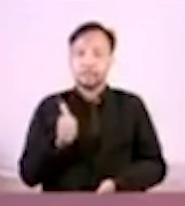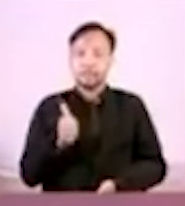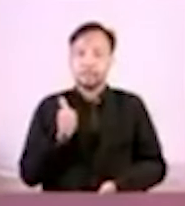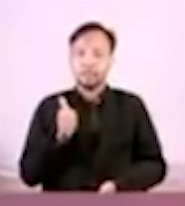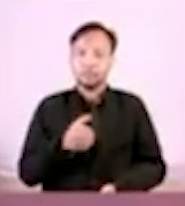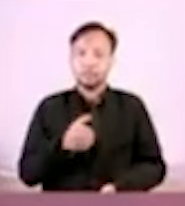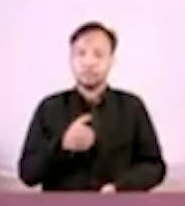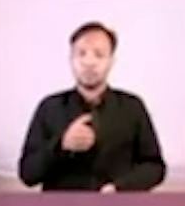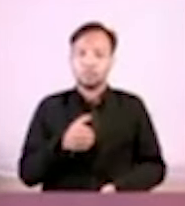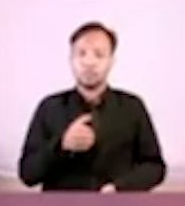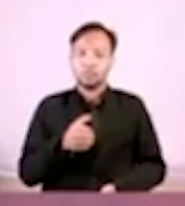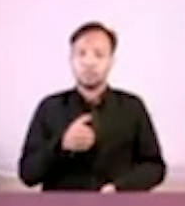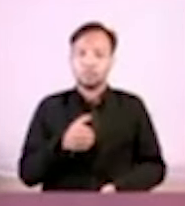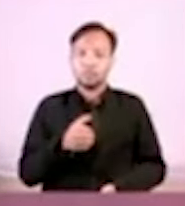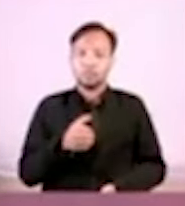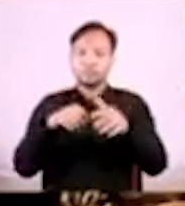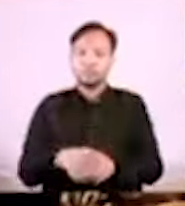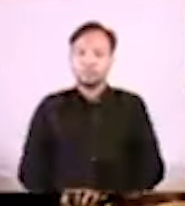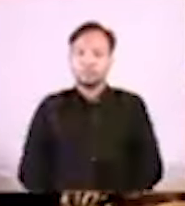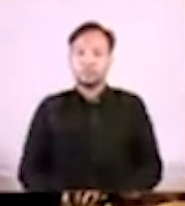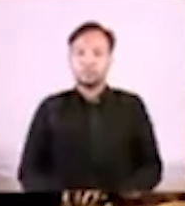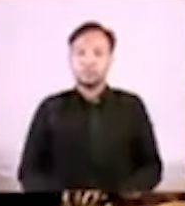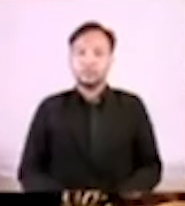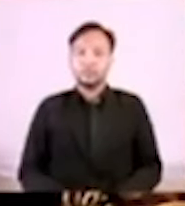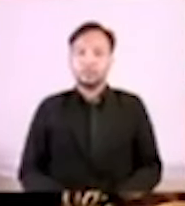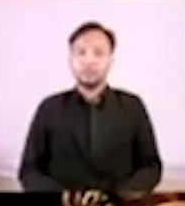Assalamualaikum warahmatullahi wabarakatuh.